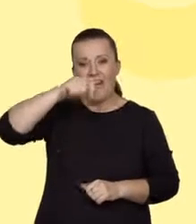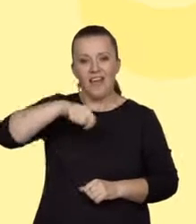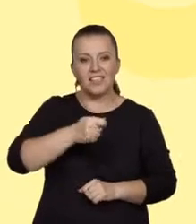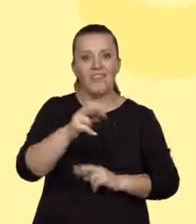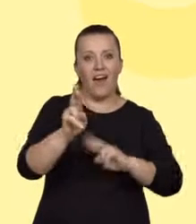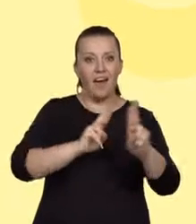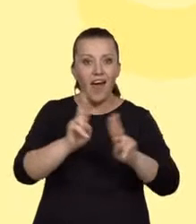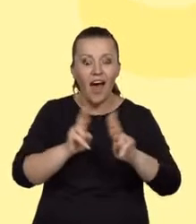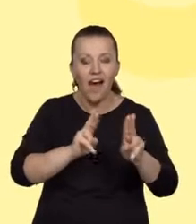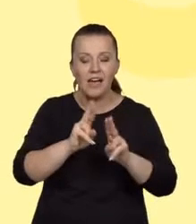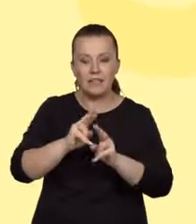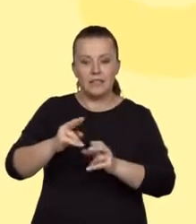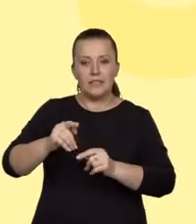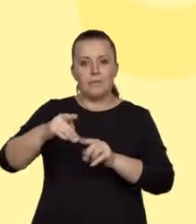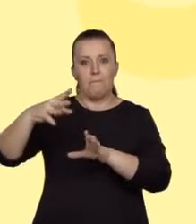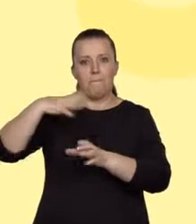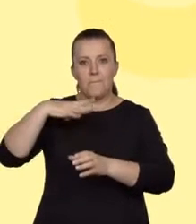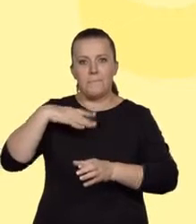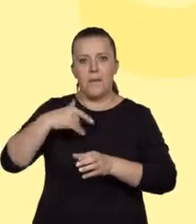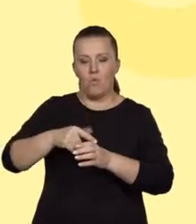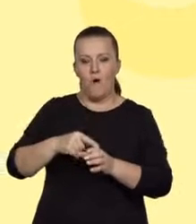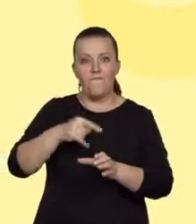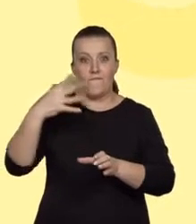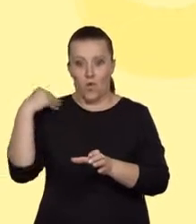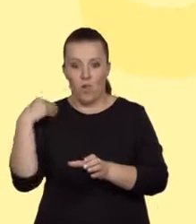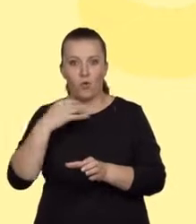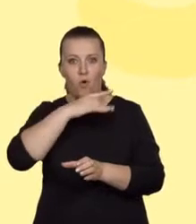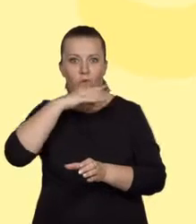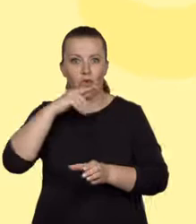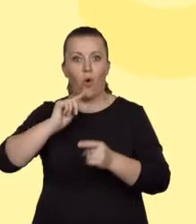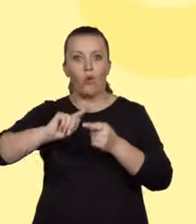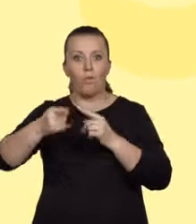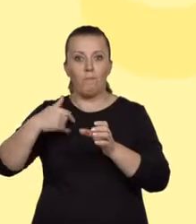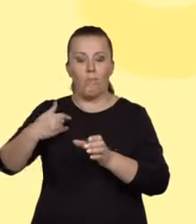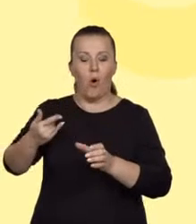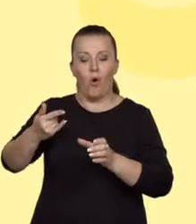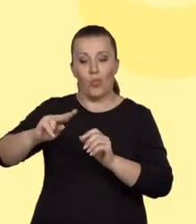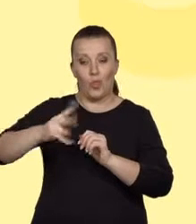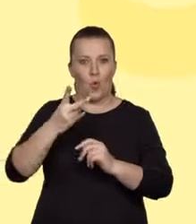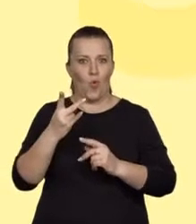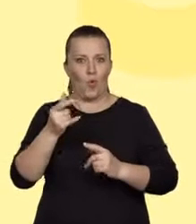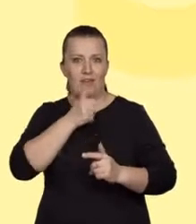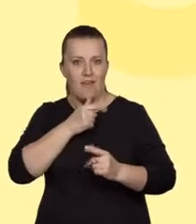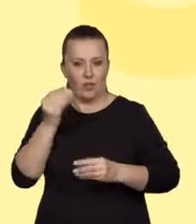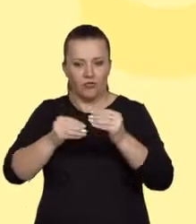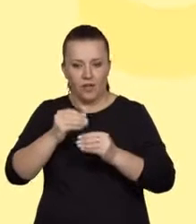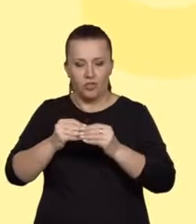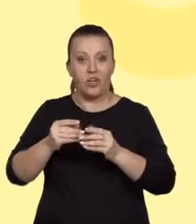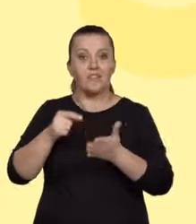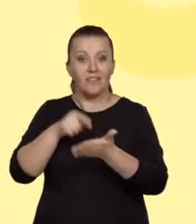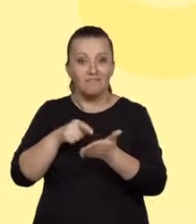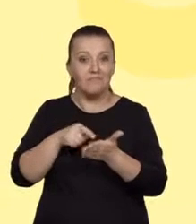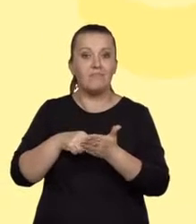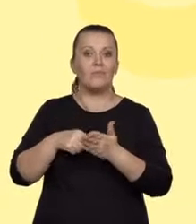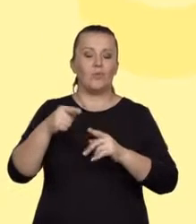pojawienie się fioletowego zabarwienia roztworu w efekcie przeprowadzenia drugiej serii doświadczeń. Chodzi oczywiście o